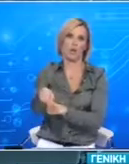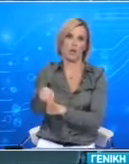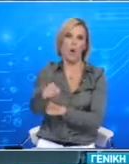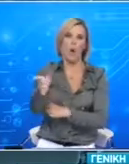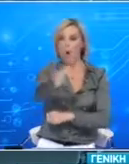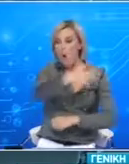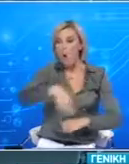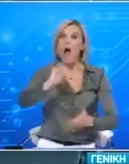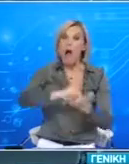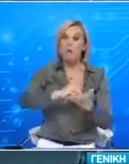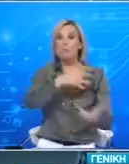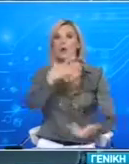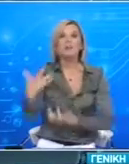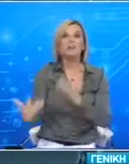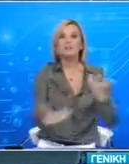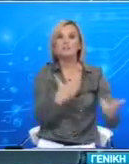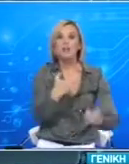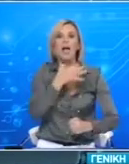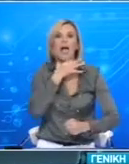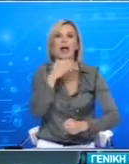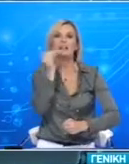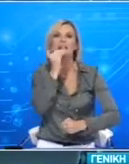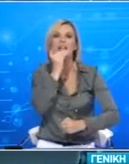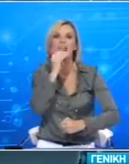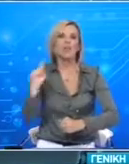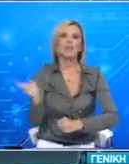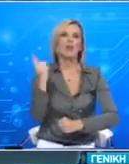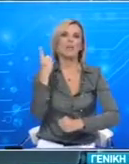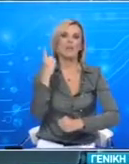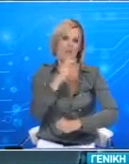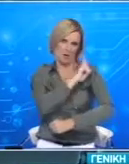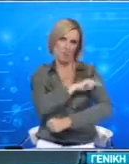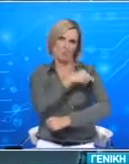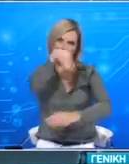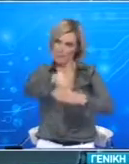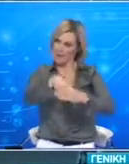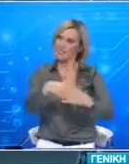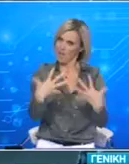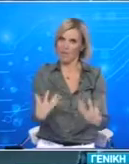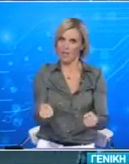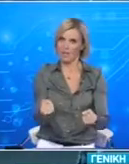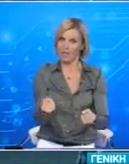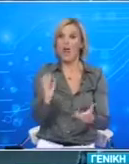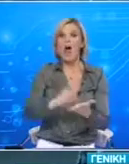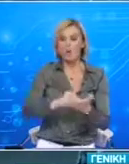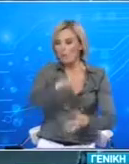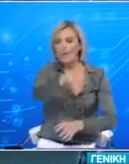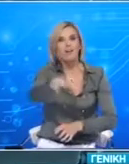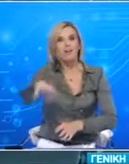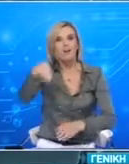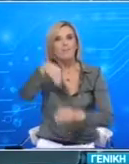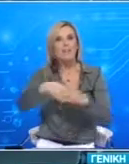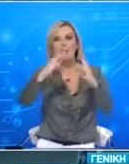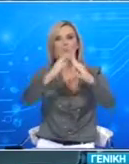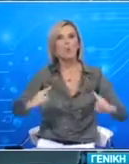Επίσης κάει και ο χώρος εντατικής θεραπείας της νέας υγειονομικής μονάδας της δομής, ενώ στους χώρους φιλοξενίας του γενικού πληθυσμού